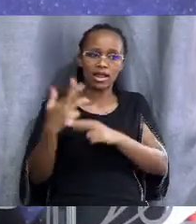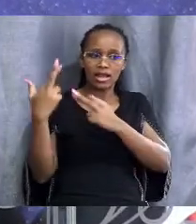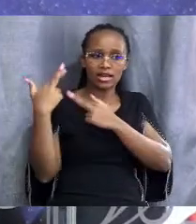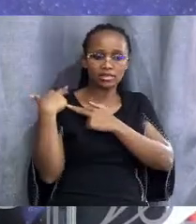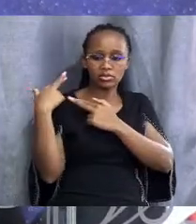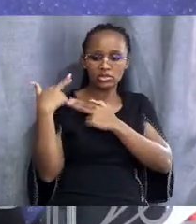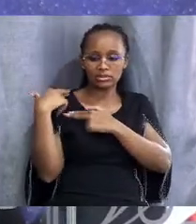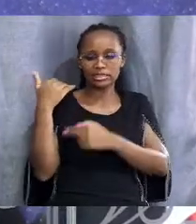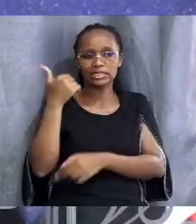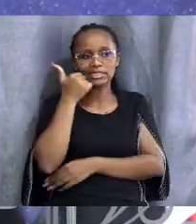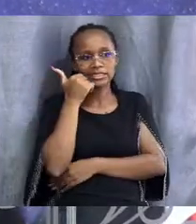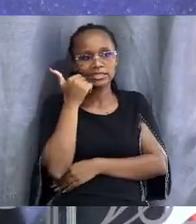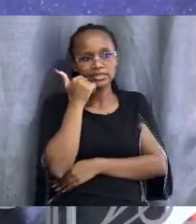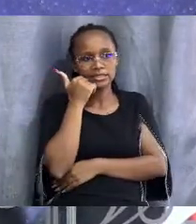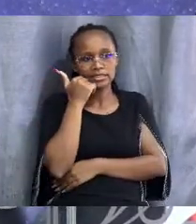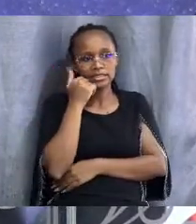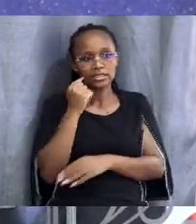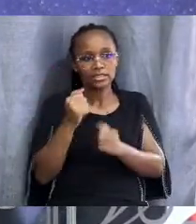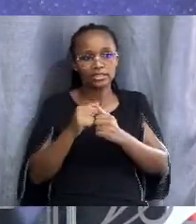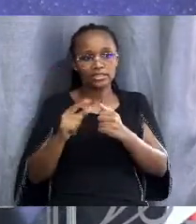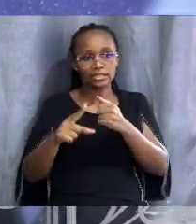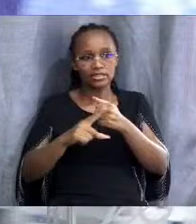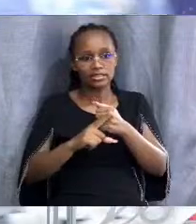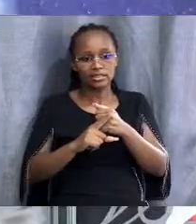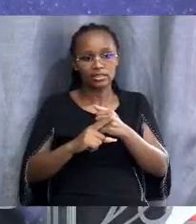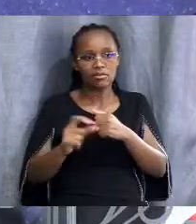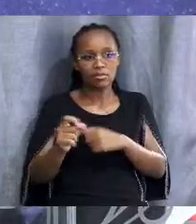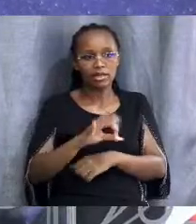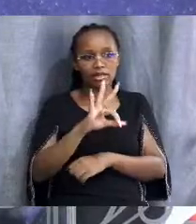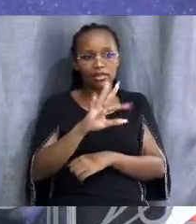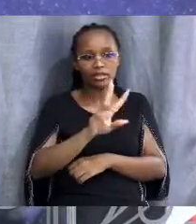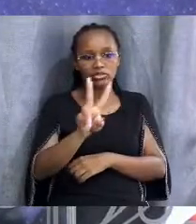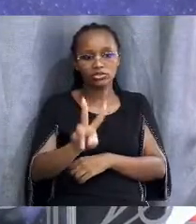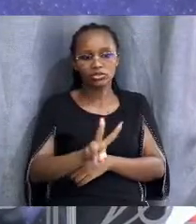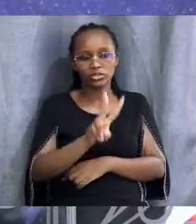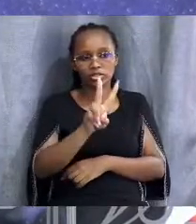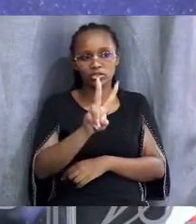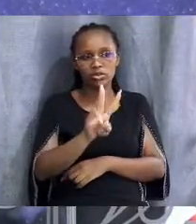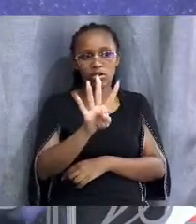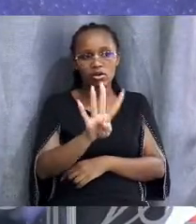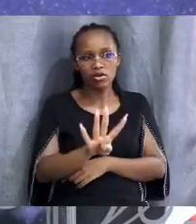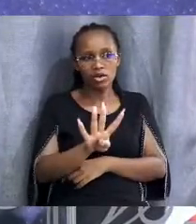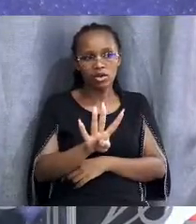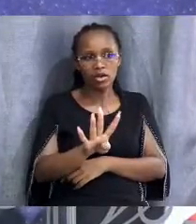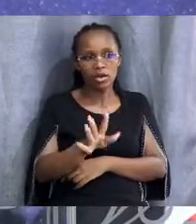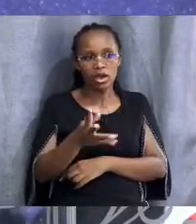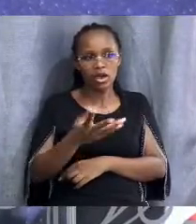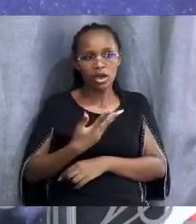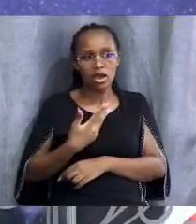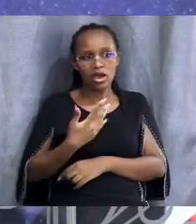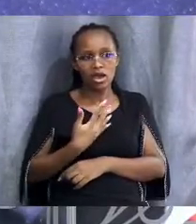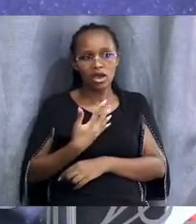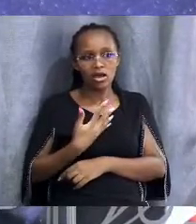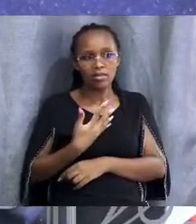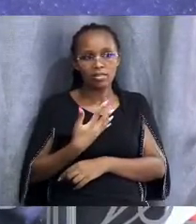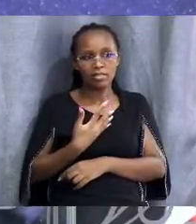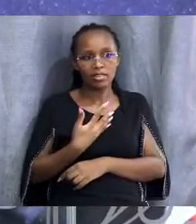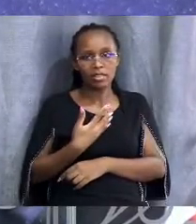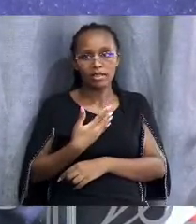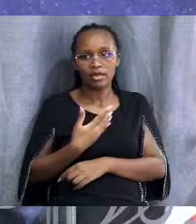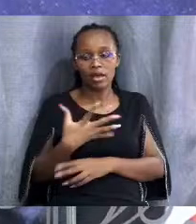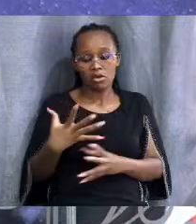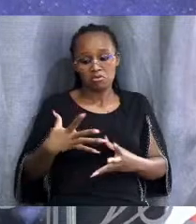yake kuri mweri 16 wa gatatu 2024 ni okirire